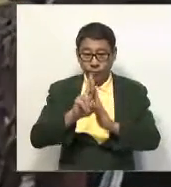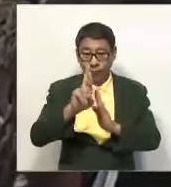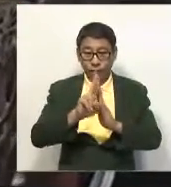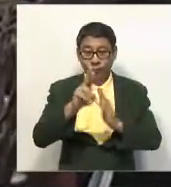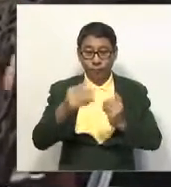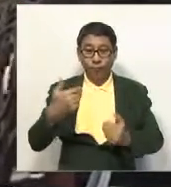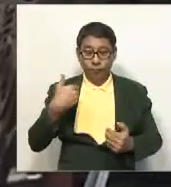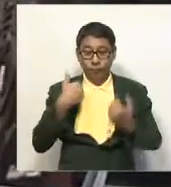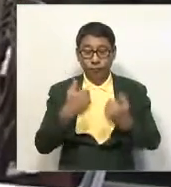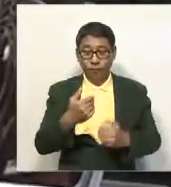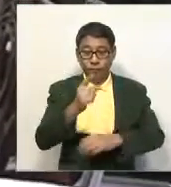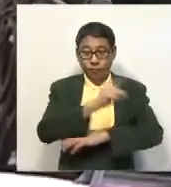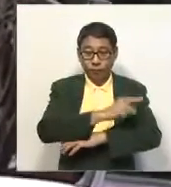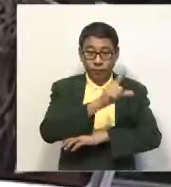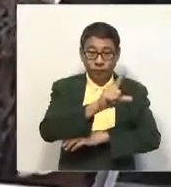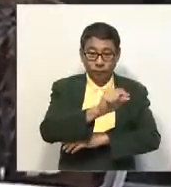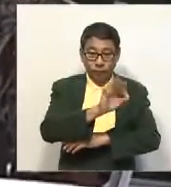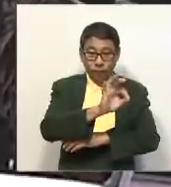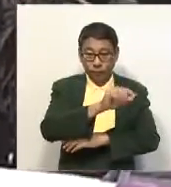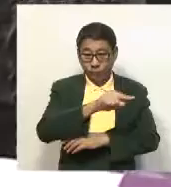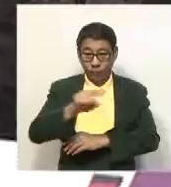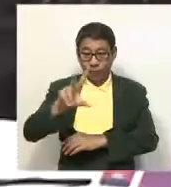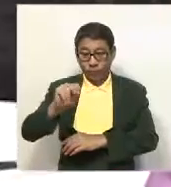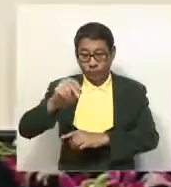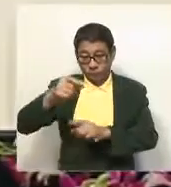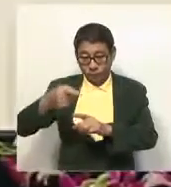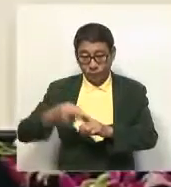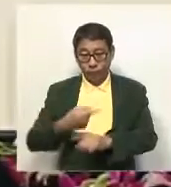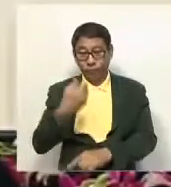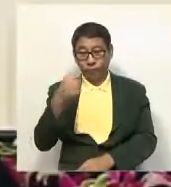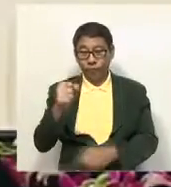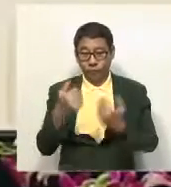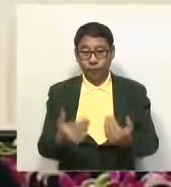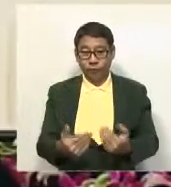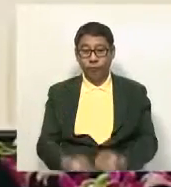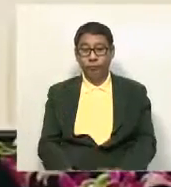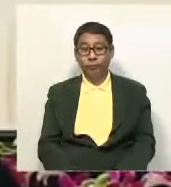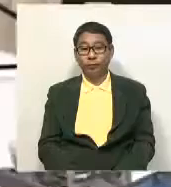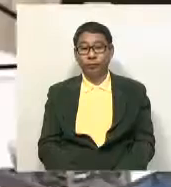ายก็จะเกิดขึ้นนะครับระหว่างวันที่29-30ตุลาคมนี้ครับ